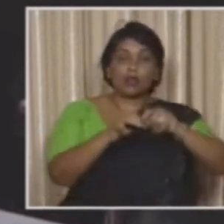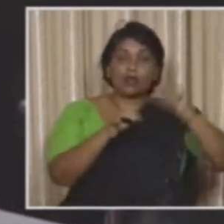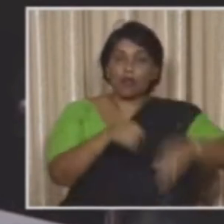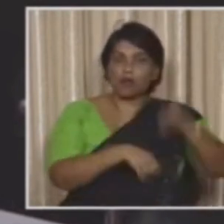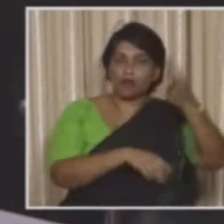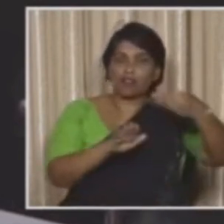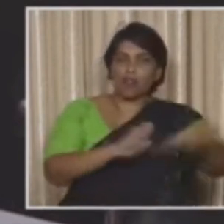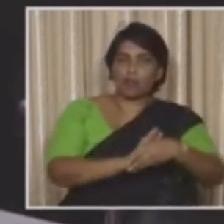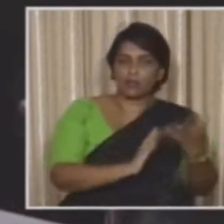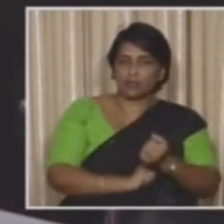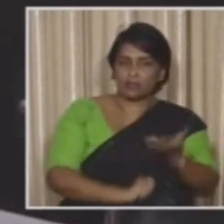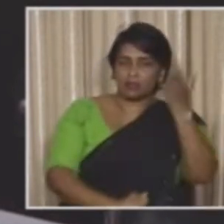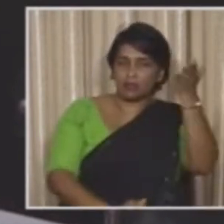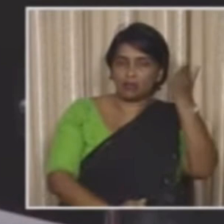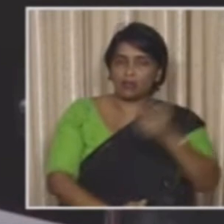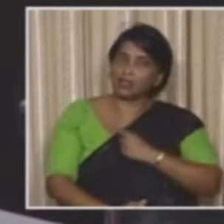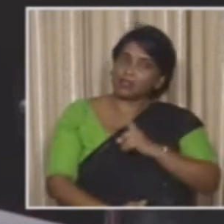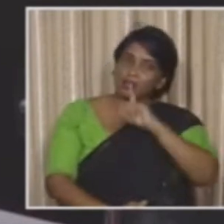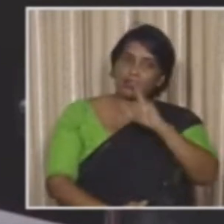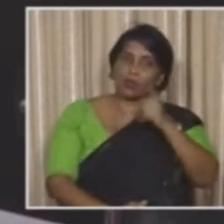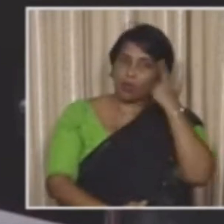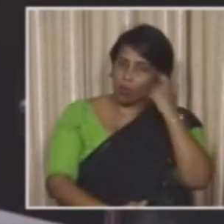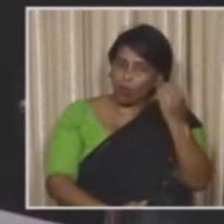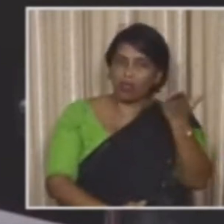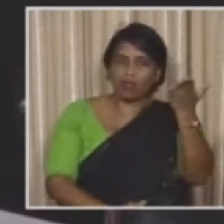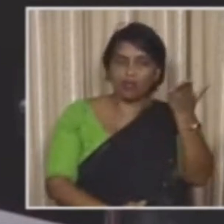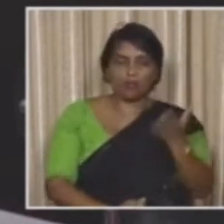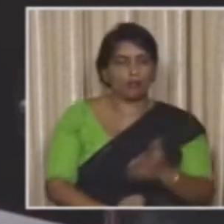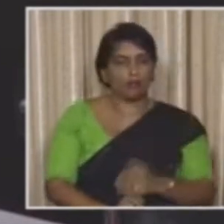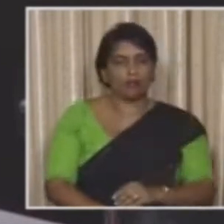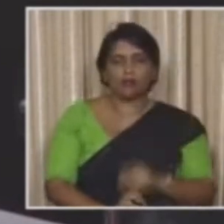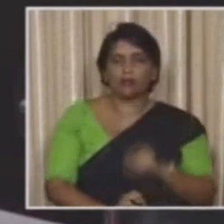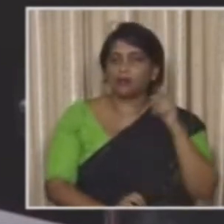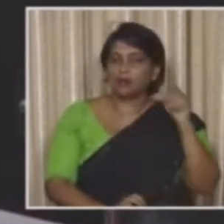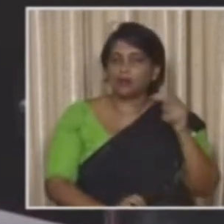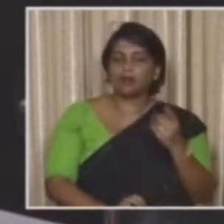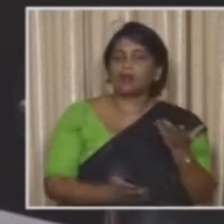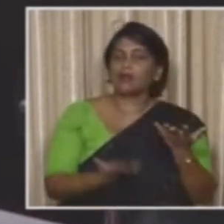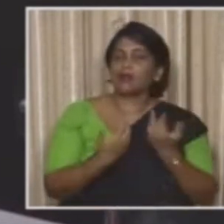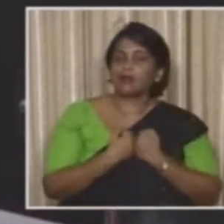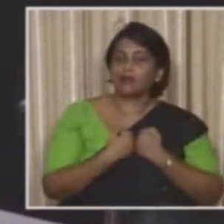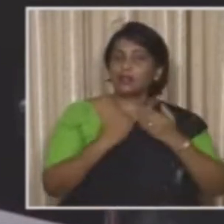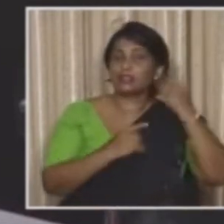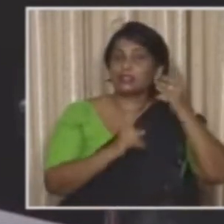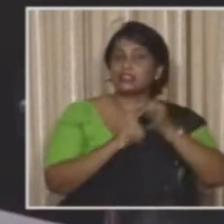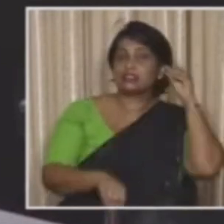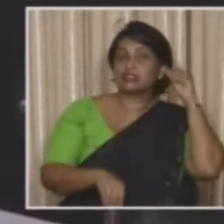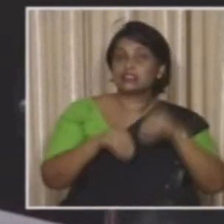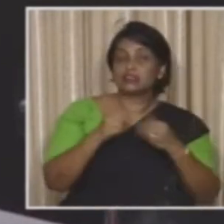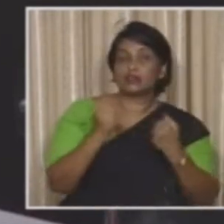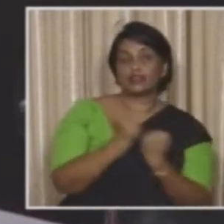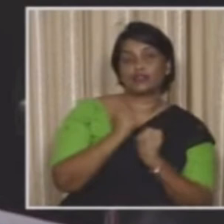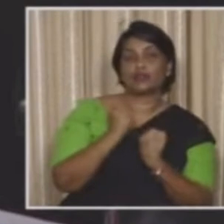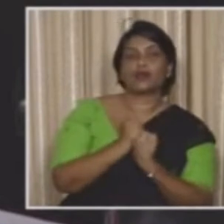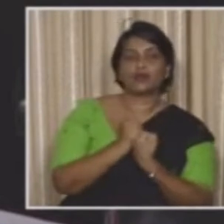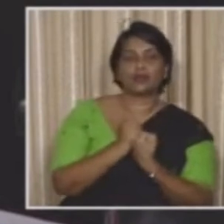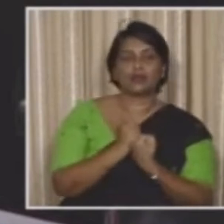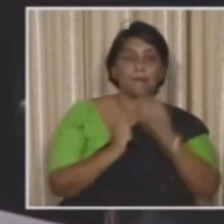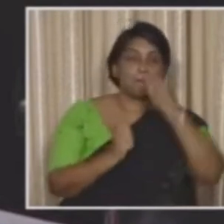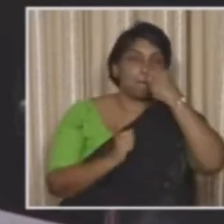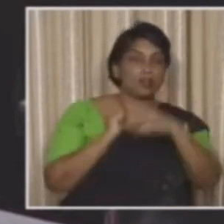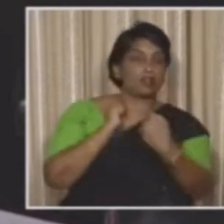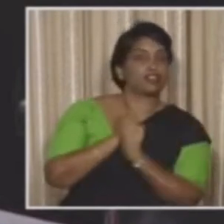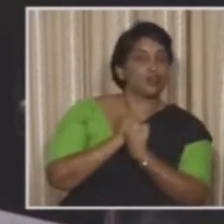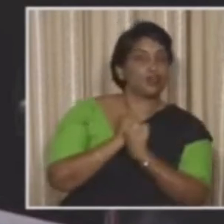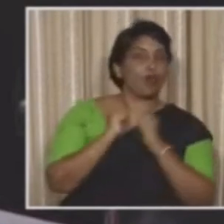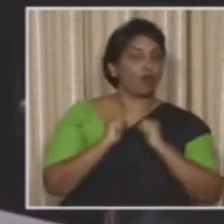කට්ටිය මම කියන්නම් එතුමා දන්න මේක එතුමාට ඕන මොකද්ද ඊළඟ ජනාධිපති ඡන්දයෙන් සහාය ගන්න මාතරින් සහාය ගන්න